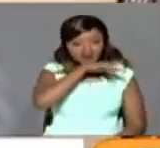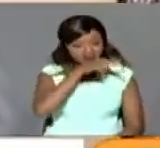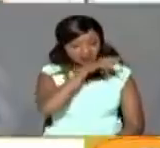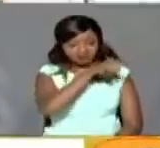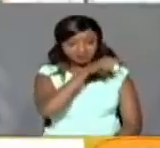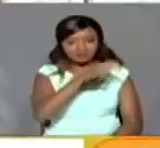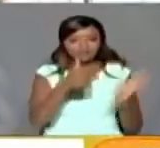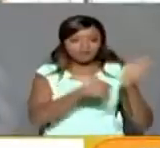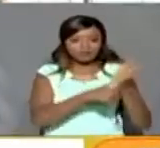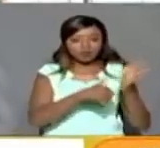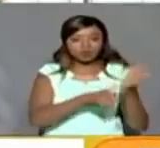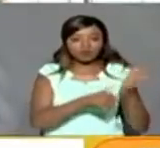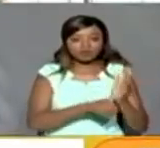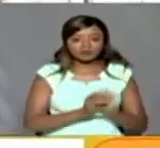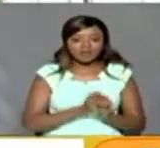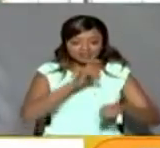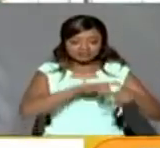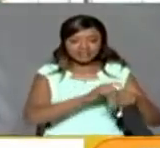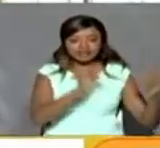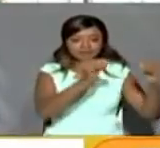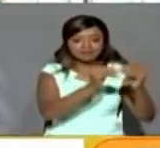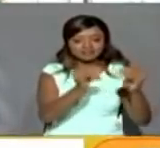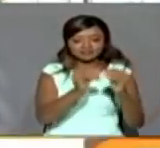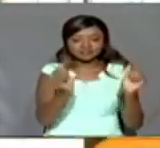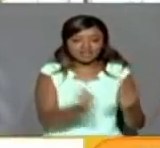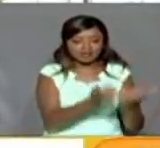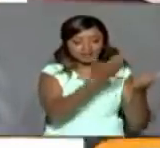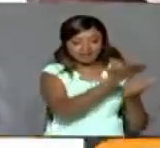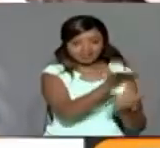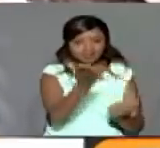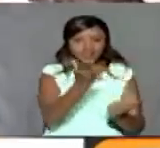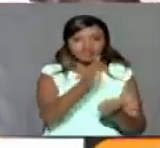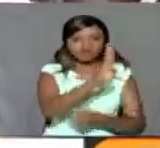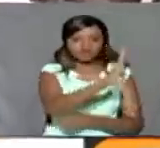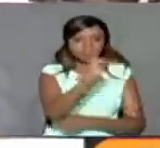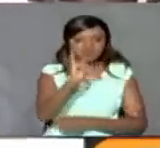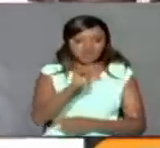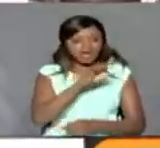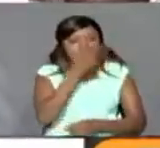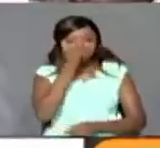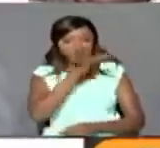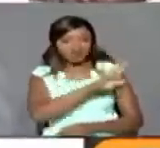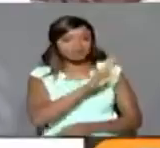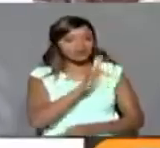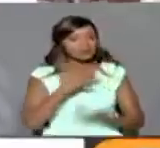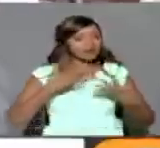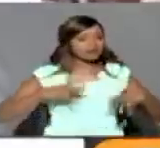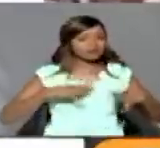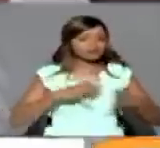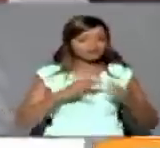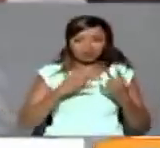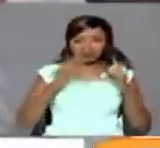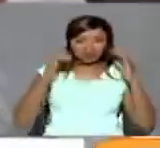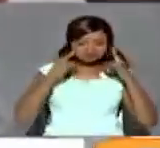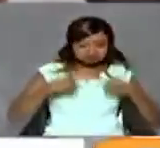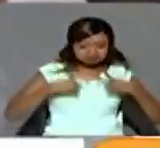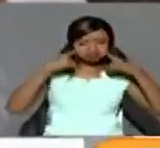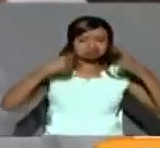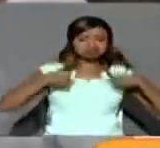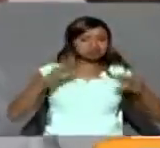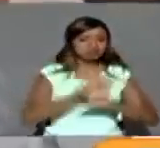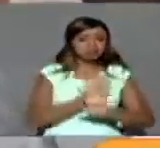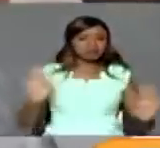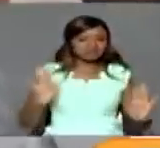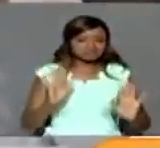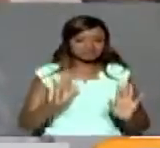Odinga katika mikutano ya BBI, akidai kuwa wameteka nyara ripoti hiyo kwa manufaa ya kibinafsi. Tutahakikisha